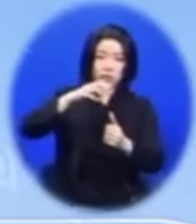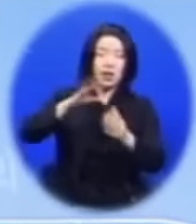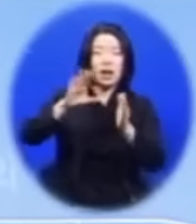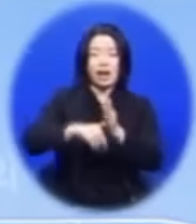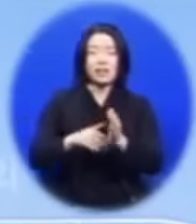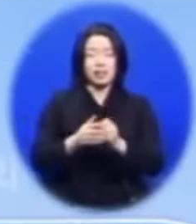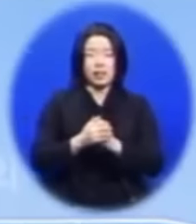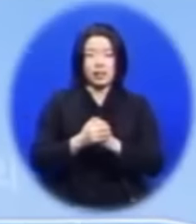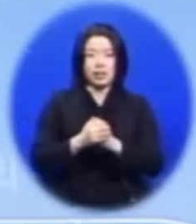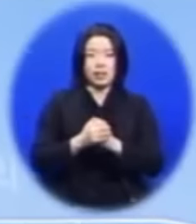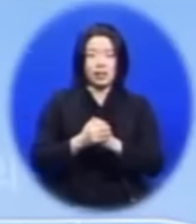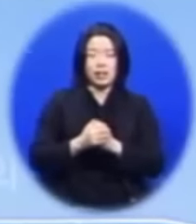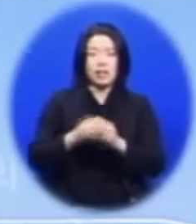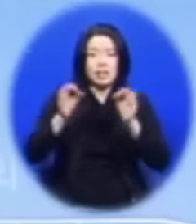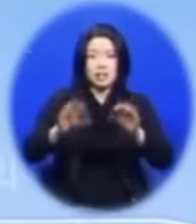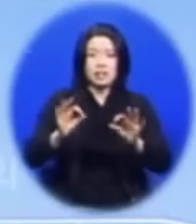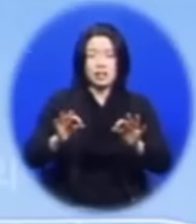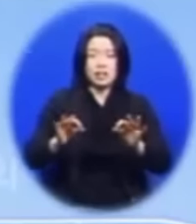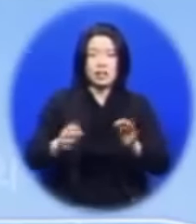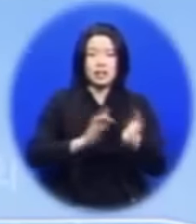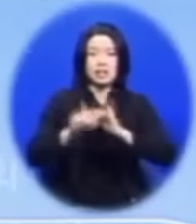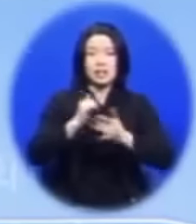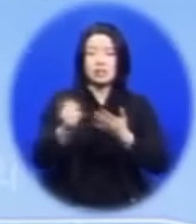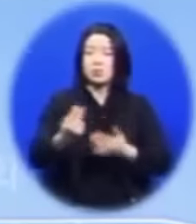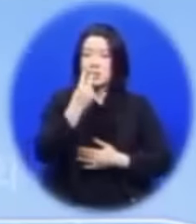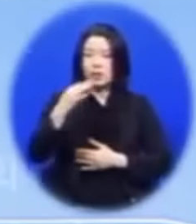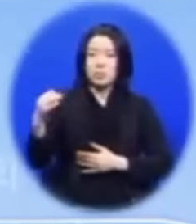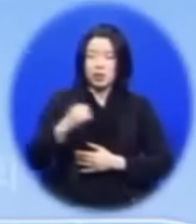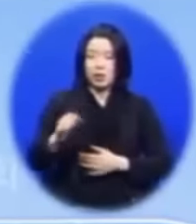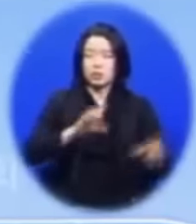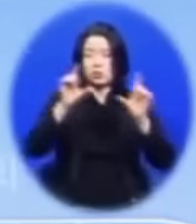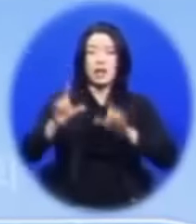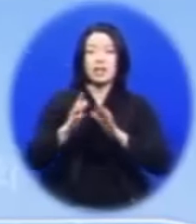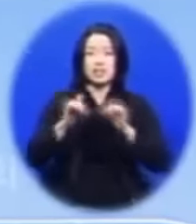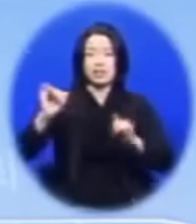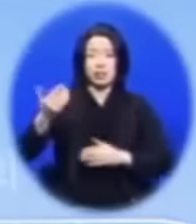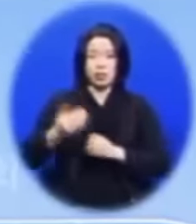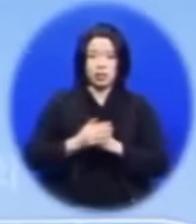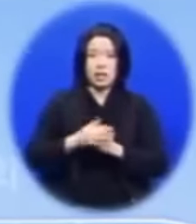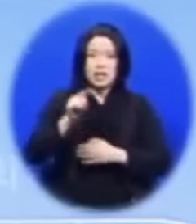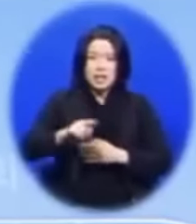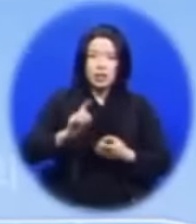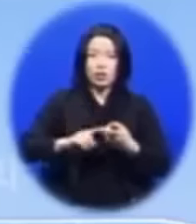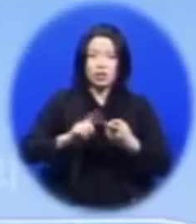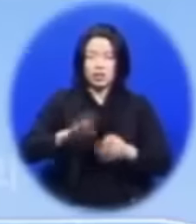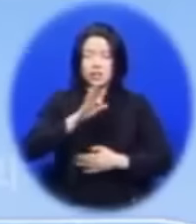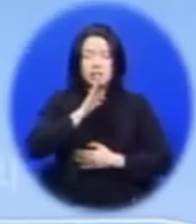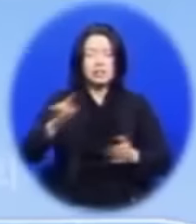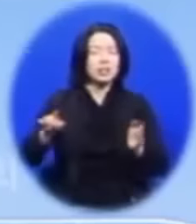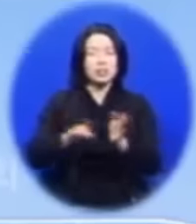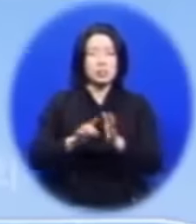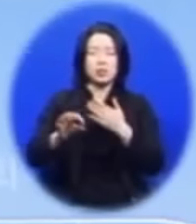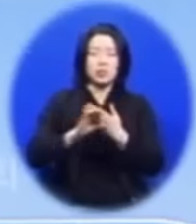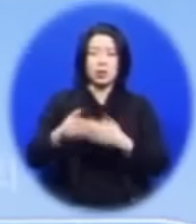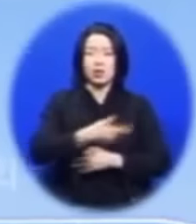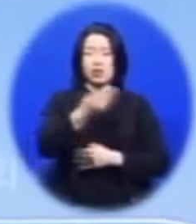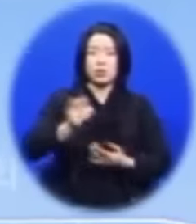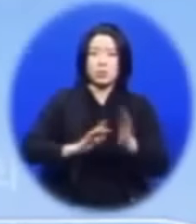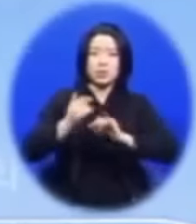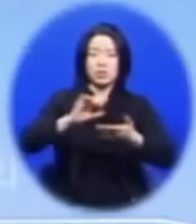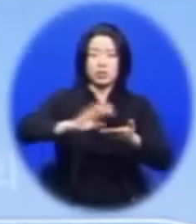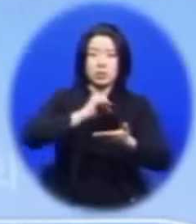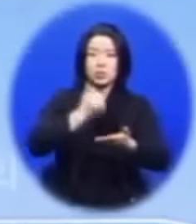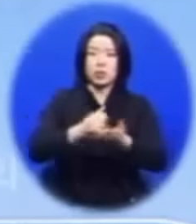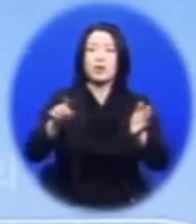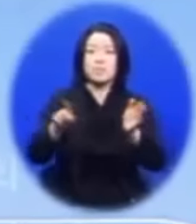이제는 예수님의 생명으로 사는 자가 되었어요 여러분이이 사실을 진짜 믿으면 여러분은 예수가 그리스도라는 걸 믿는